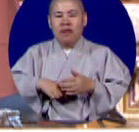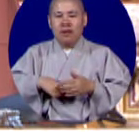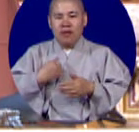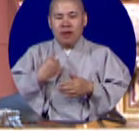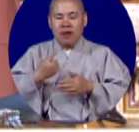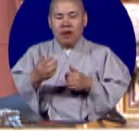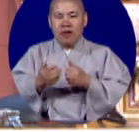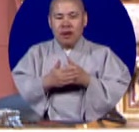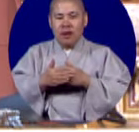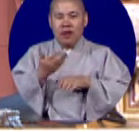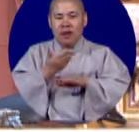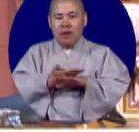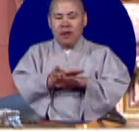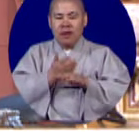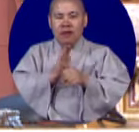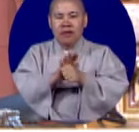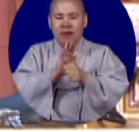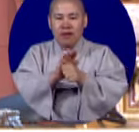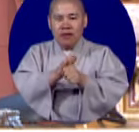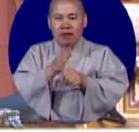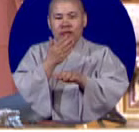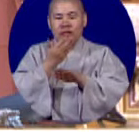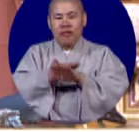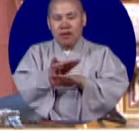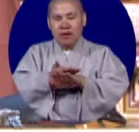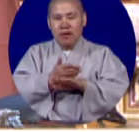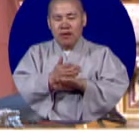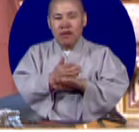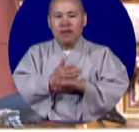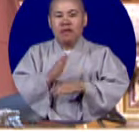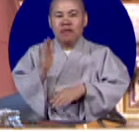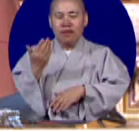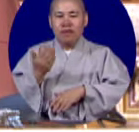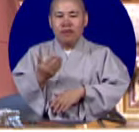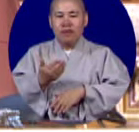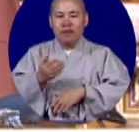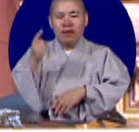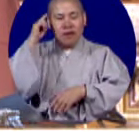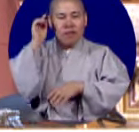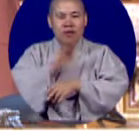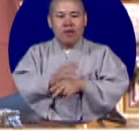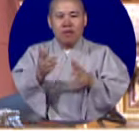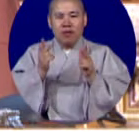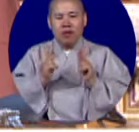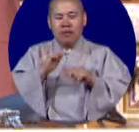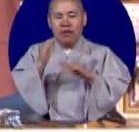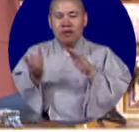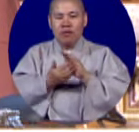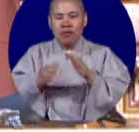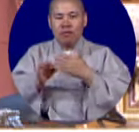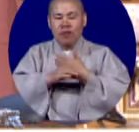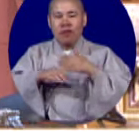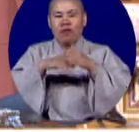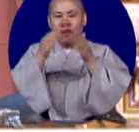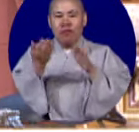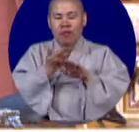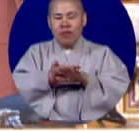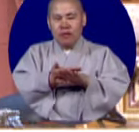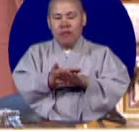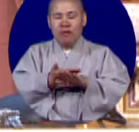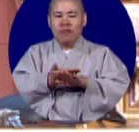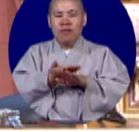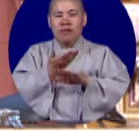갈라져요. 그런데 반야바라밀을 떡 이제 정득하고 나면 모든 이타행이